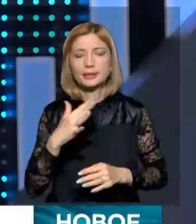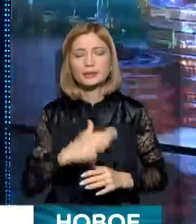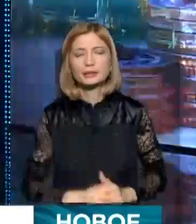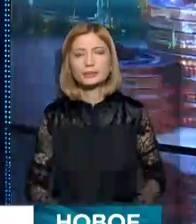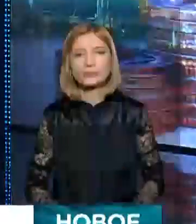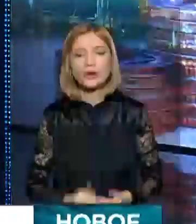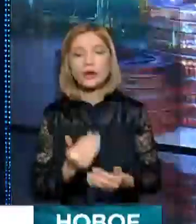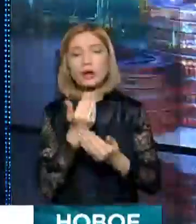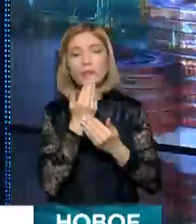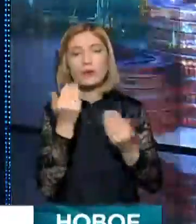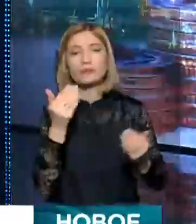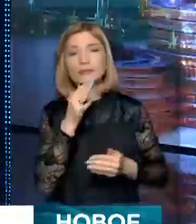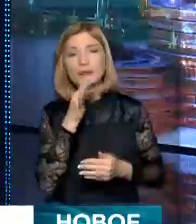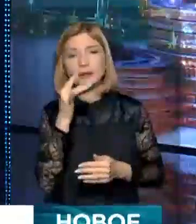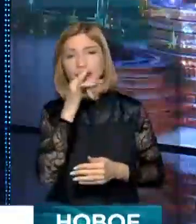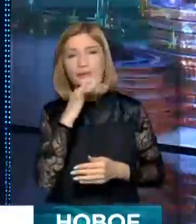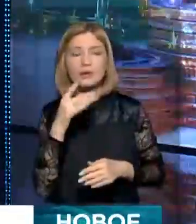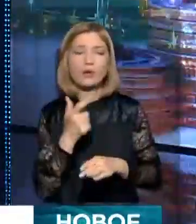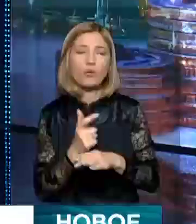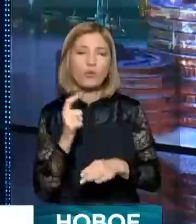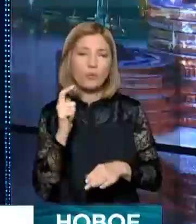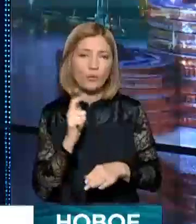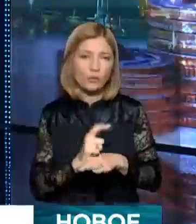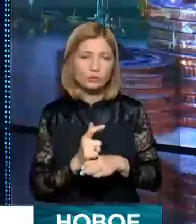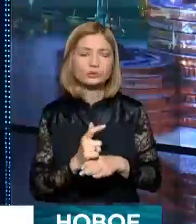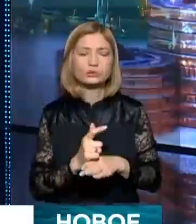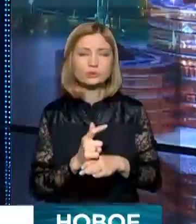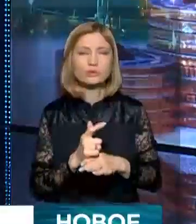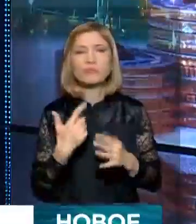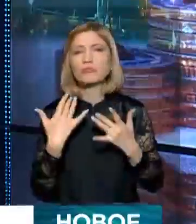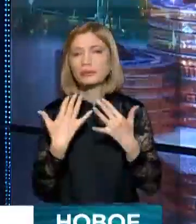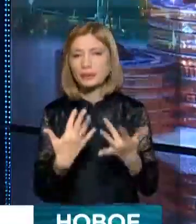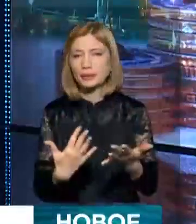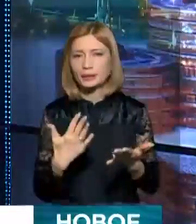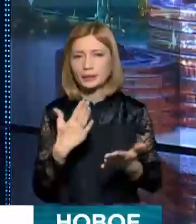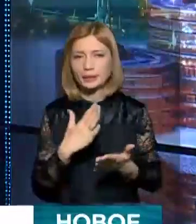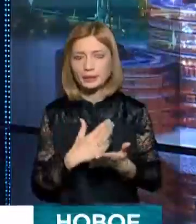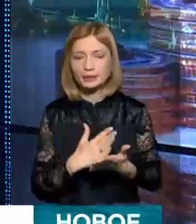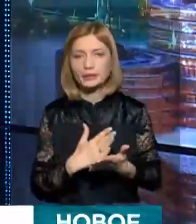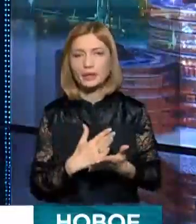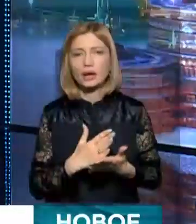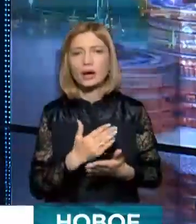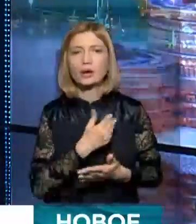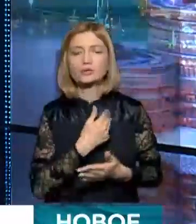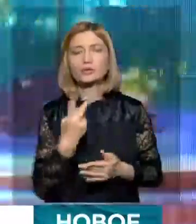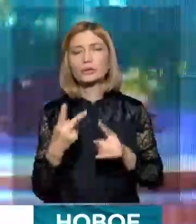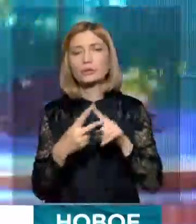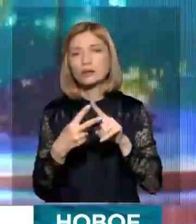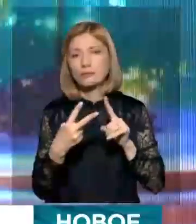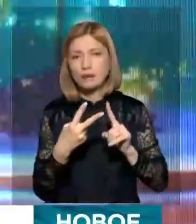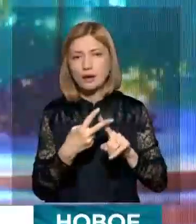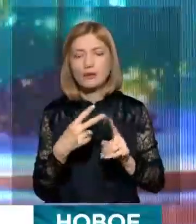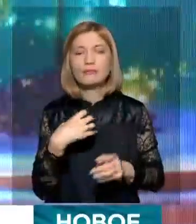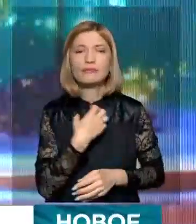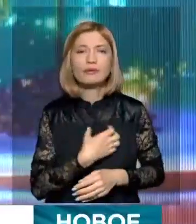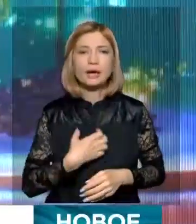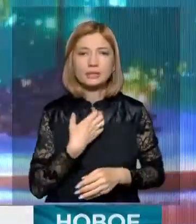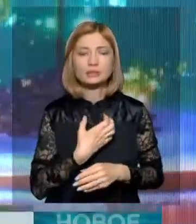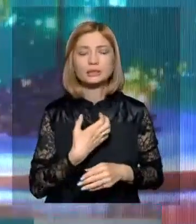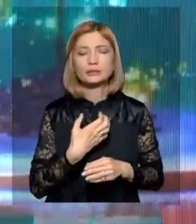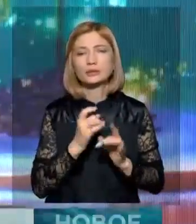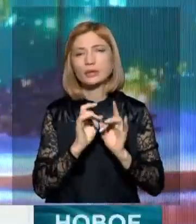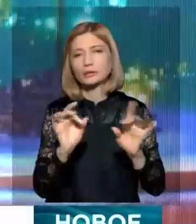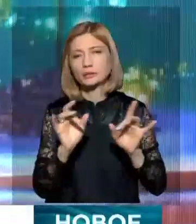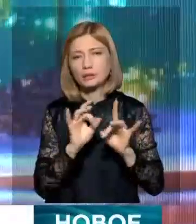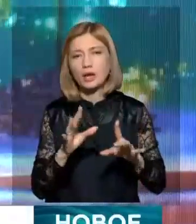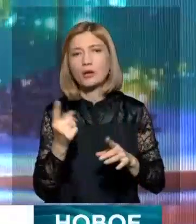В последнее время в Казахстане это очень перспективно. Я считаю, здесь нужно отметить два таких очень важных момента. Прежде